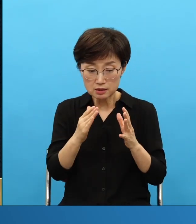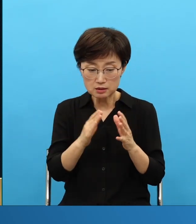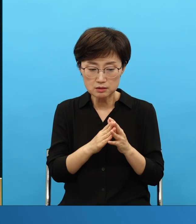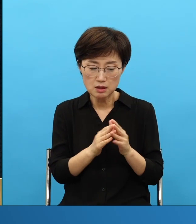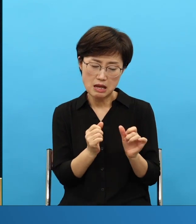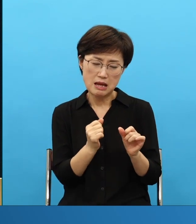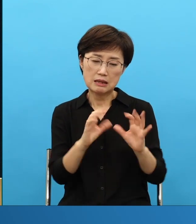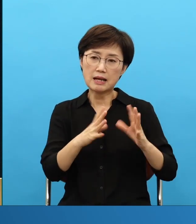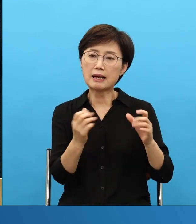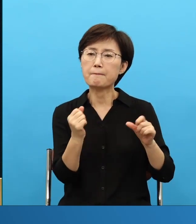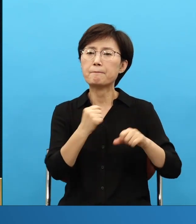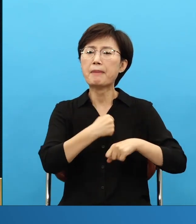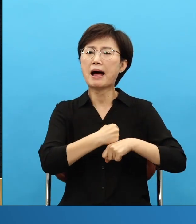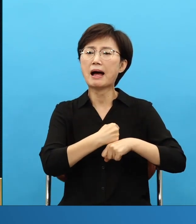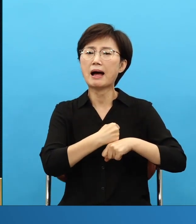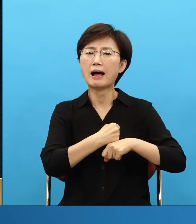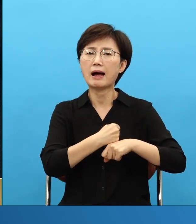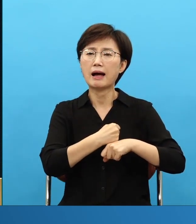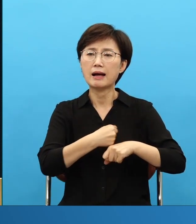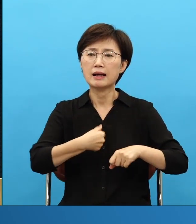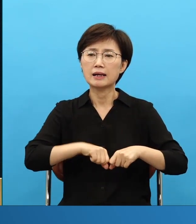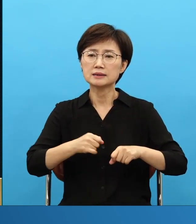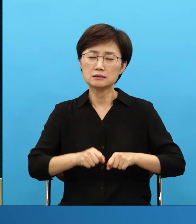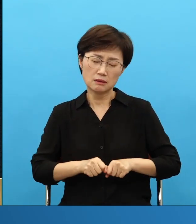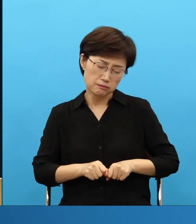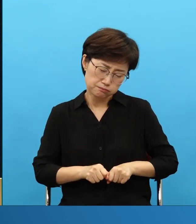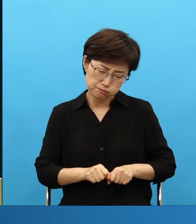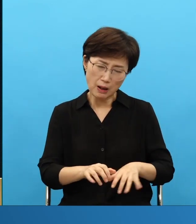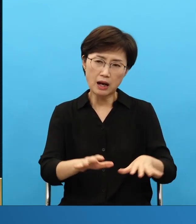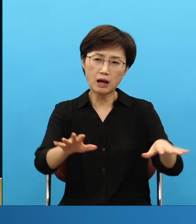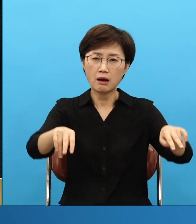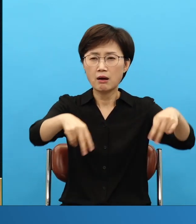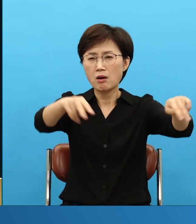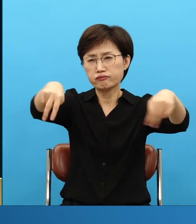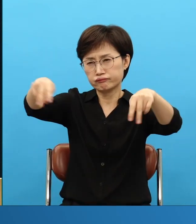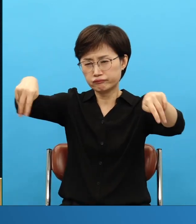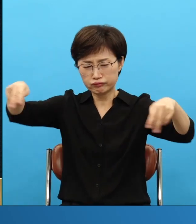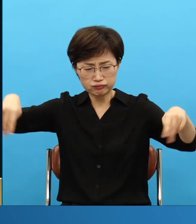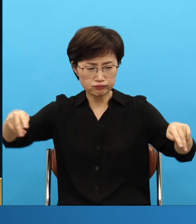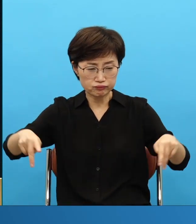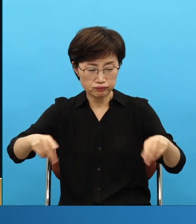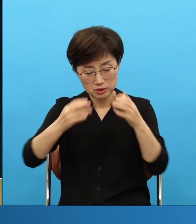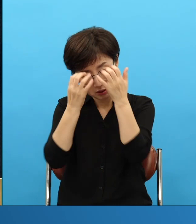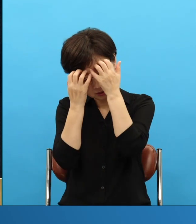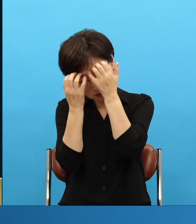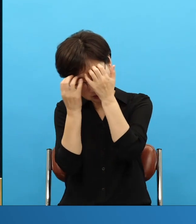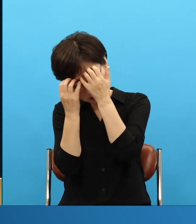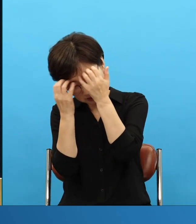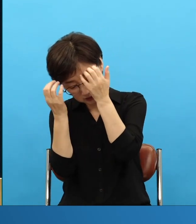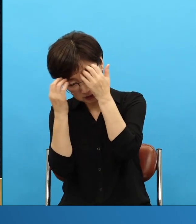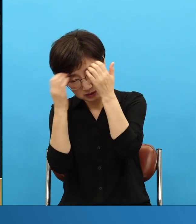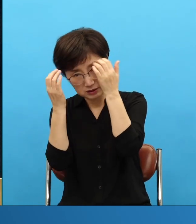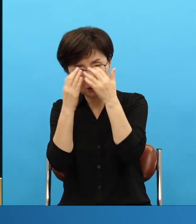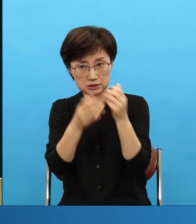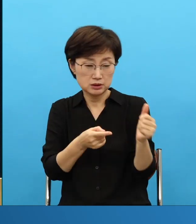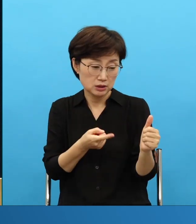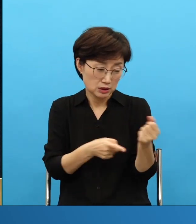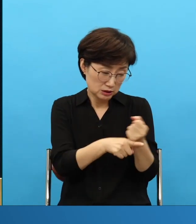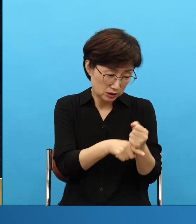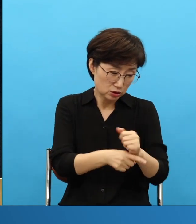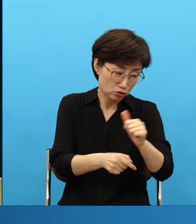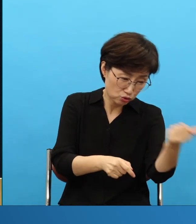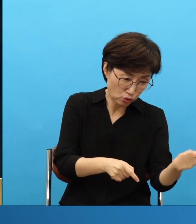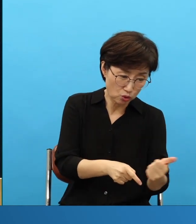후대들이 맞아 죽고 가스실에 죽고 물에 빠져 죽고 막 상상 초월이 어떻게 이런 일이 날 수 있습니까? They experienced